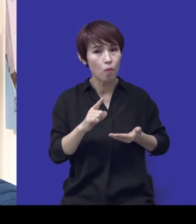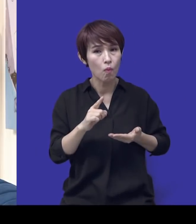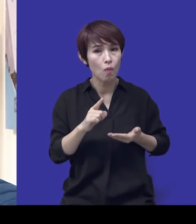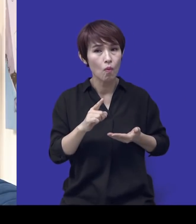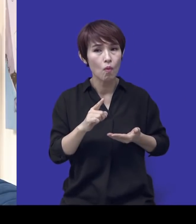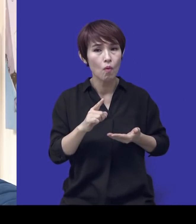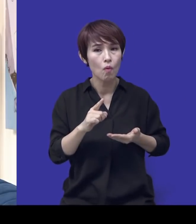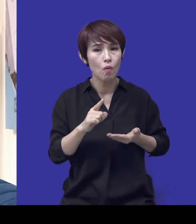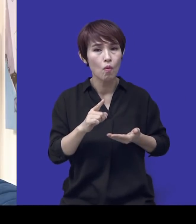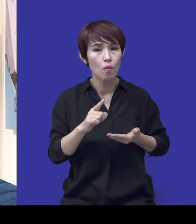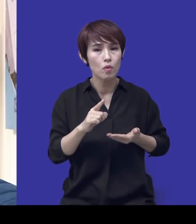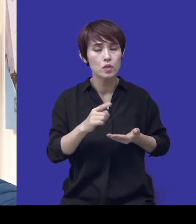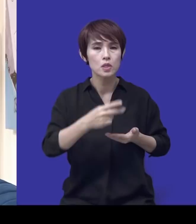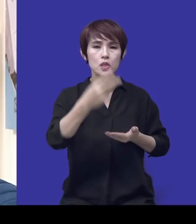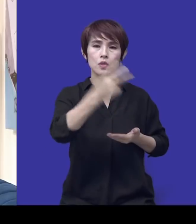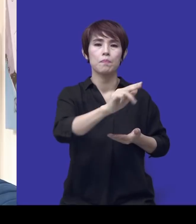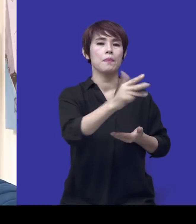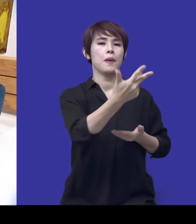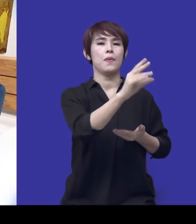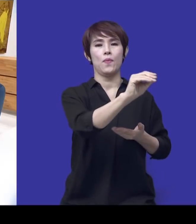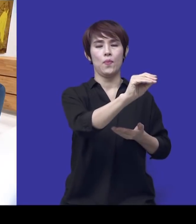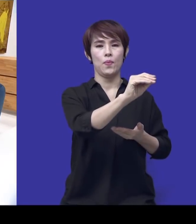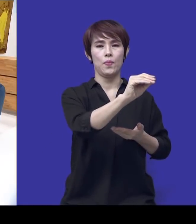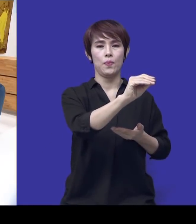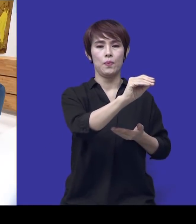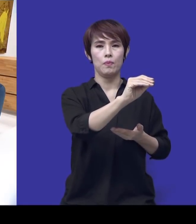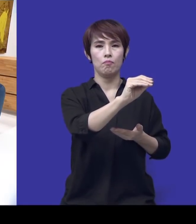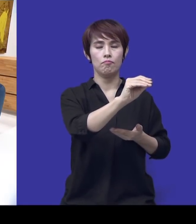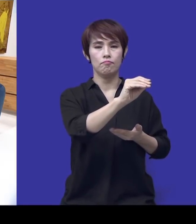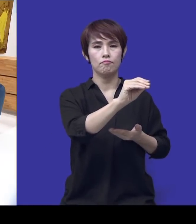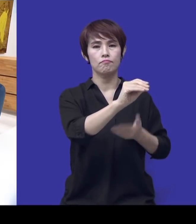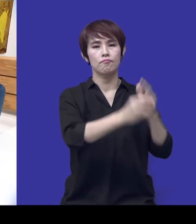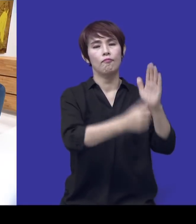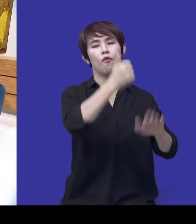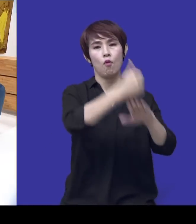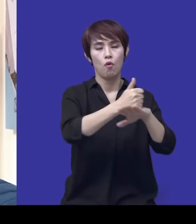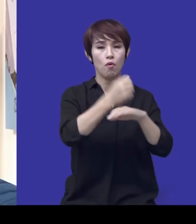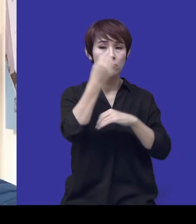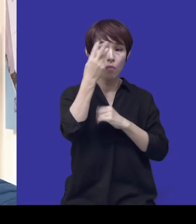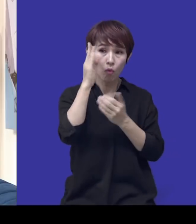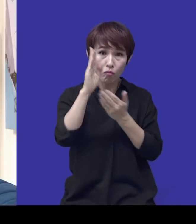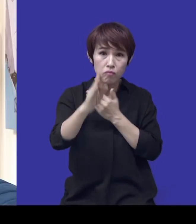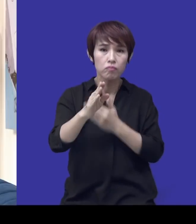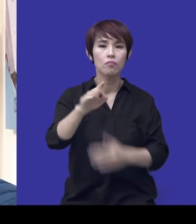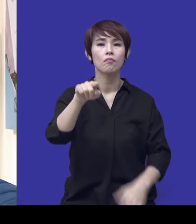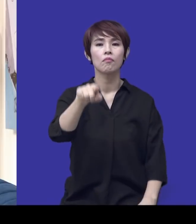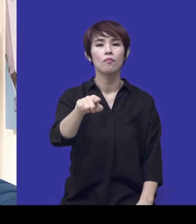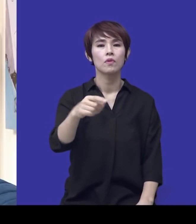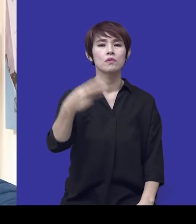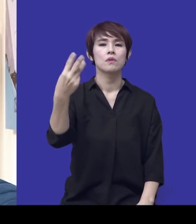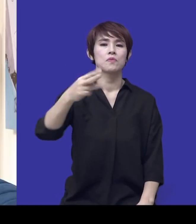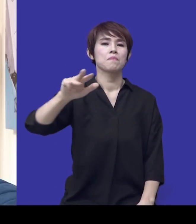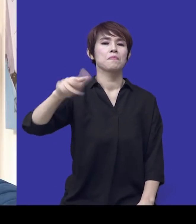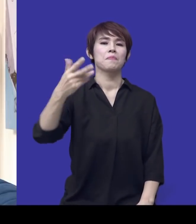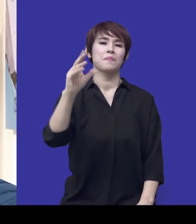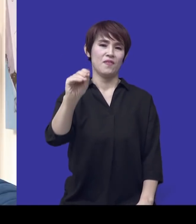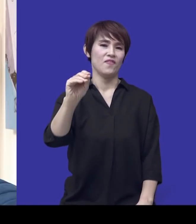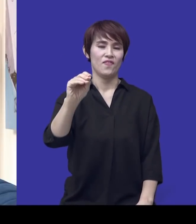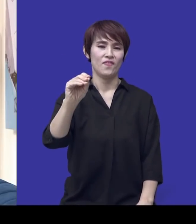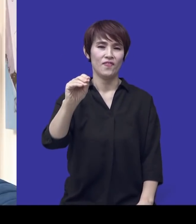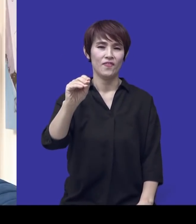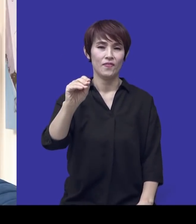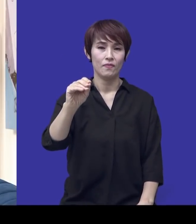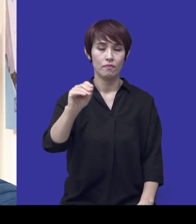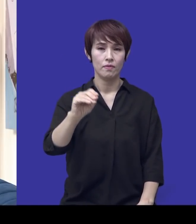했는데 그게 2,800만 원인가? 그게 됐고 3개월 뒤에 또 했는데 그게 3,800만 원인가 돼서